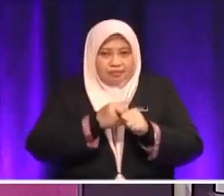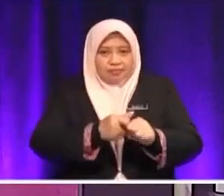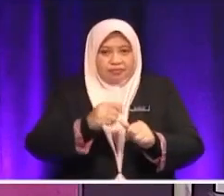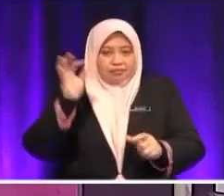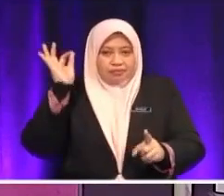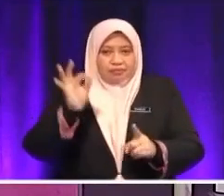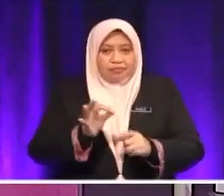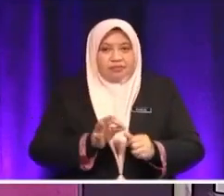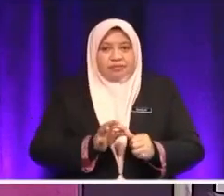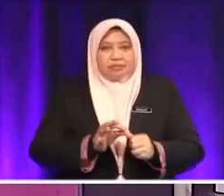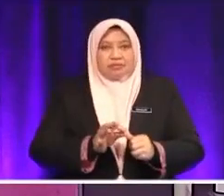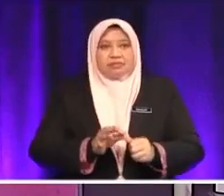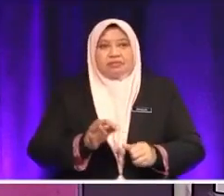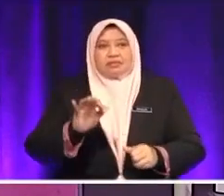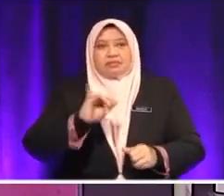yang qssm